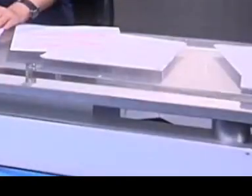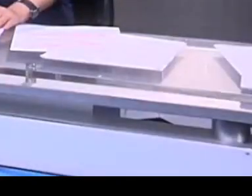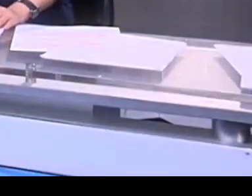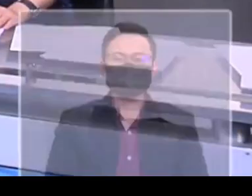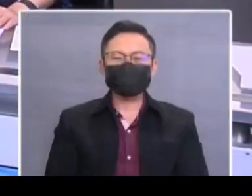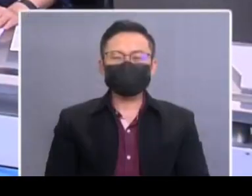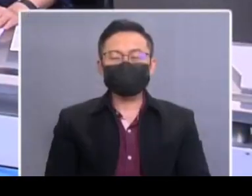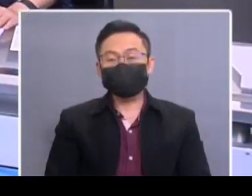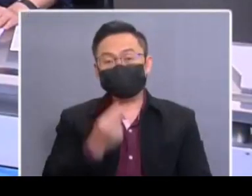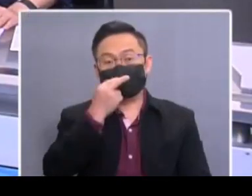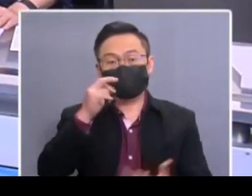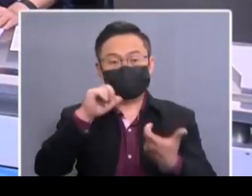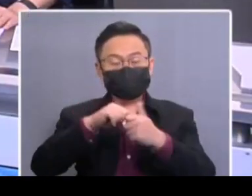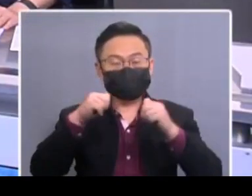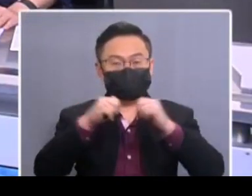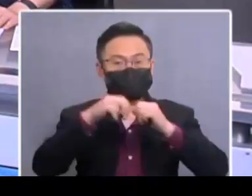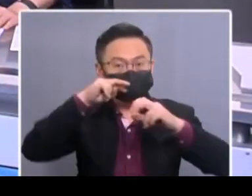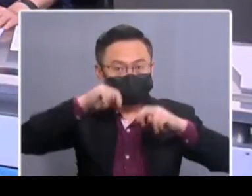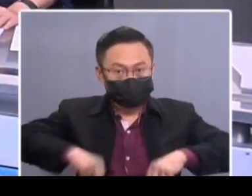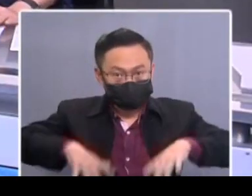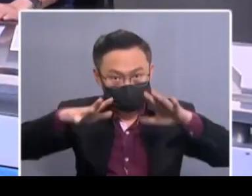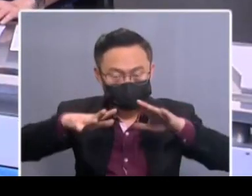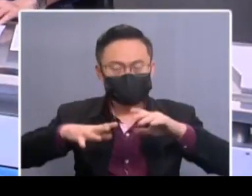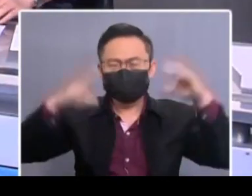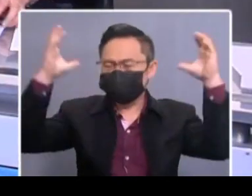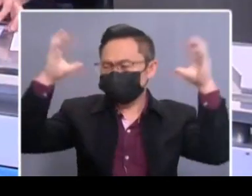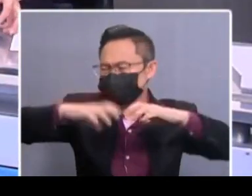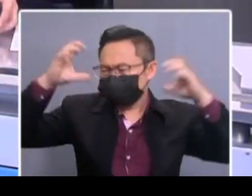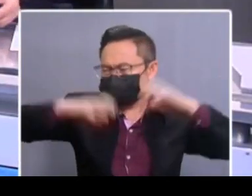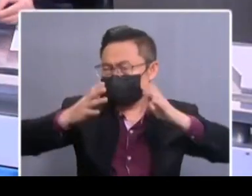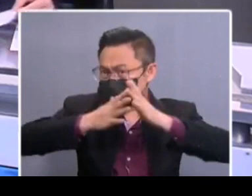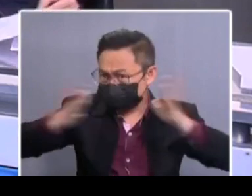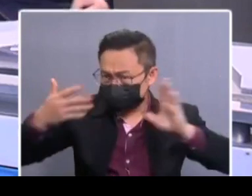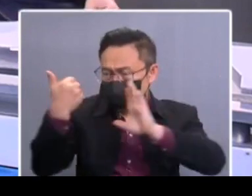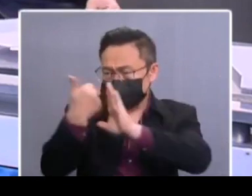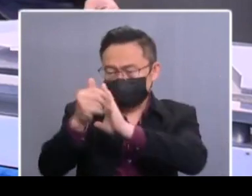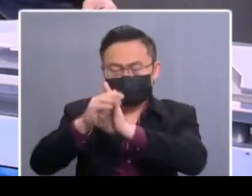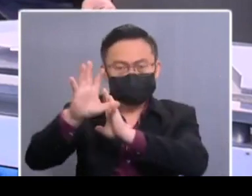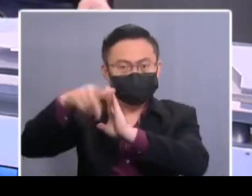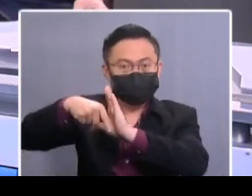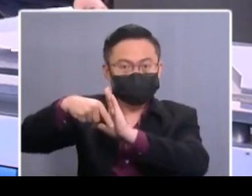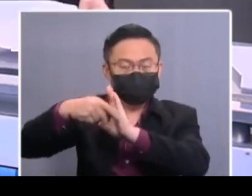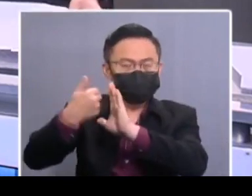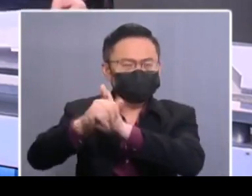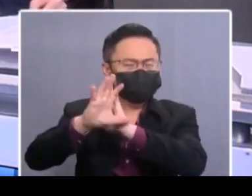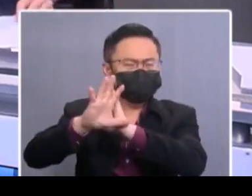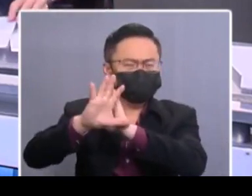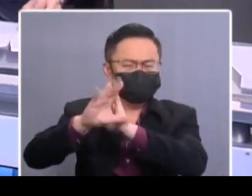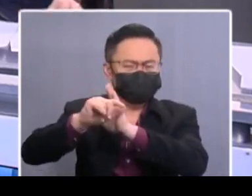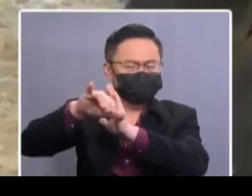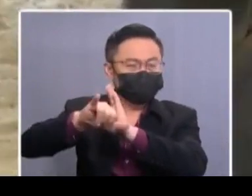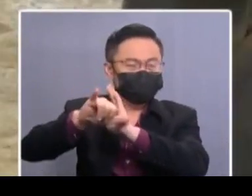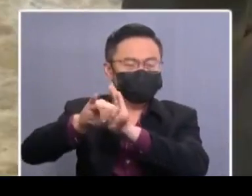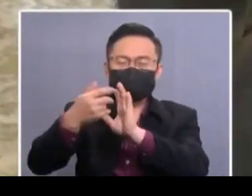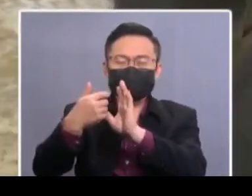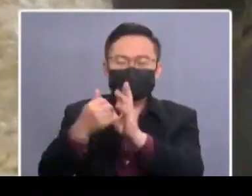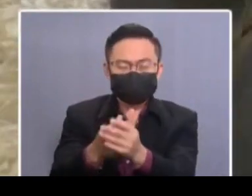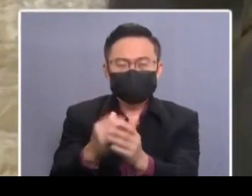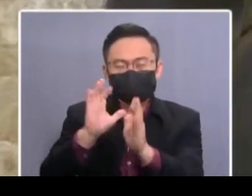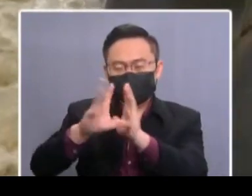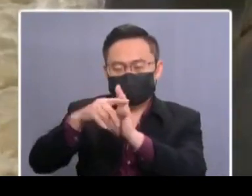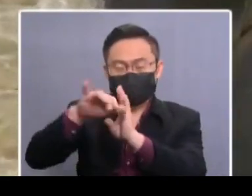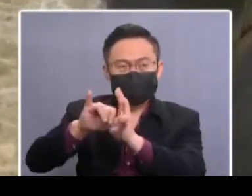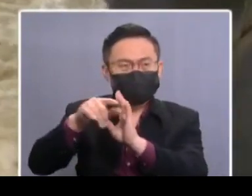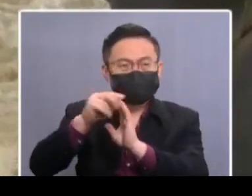ดูสถานการณ์น้ำท่วมฝนตกหนักนะครับเราไปที่ชัยภูมิกันก่อนหลังจากที่มีพายุหมุนเขตร้อนที่ผ่านเข้าเวียดนามเนี่ยก็เลยทำ